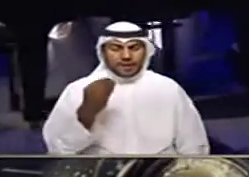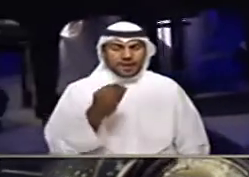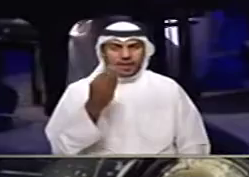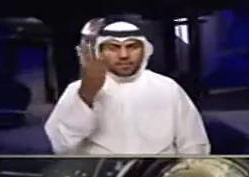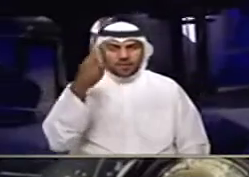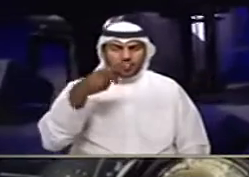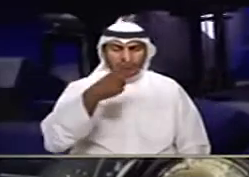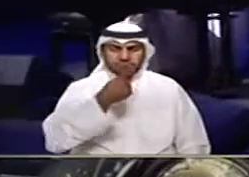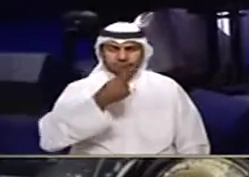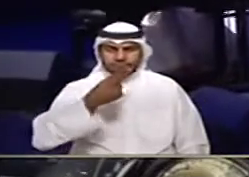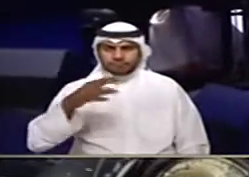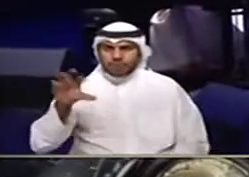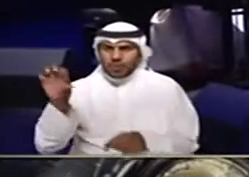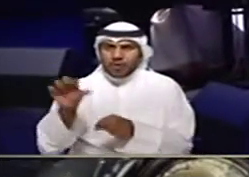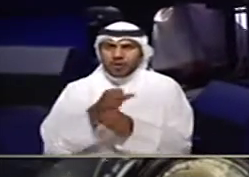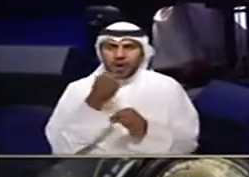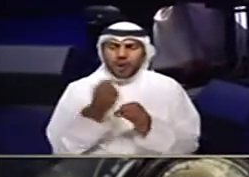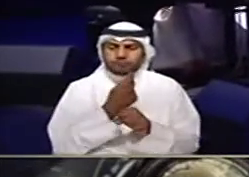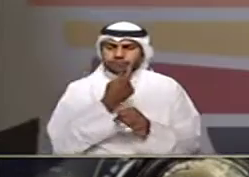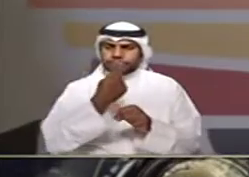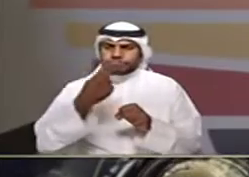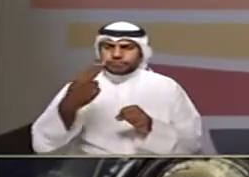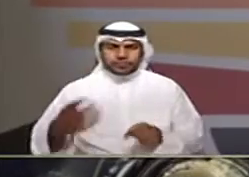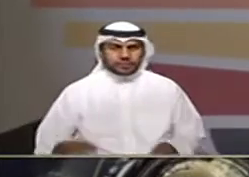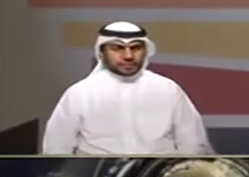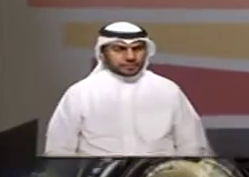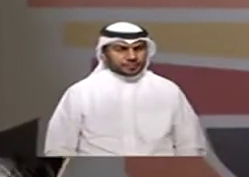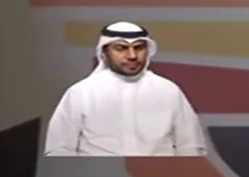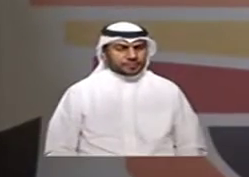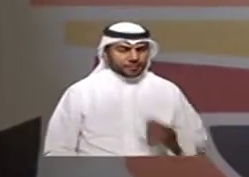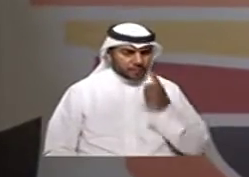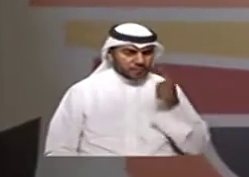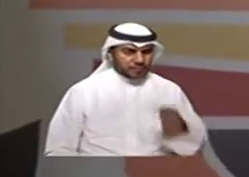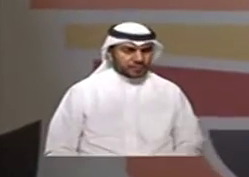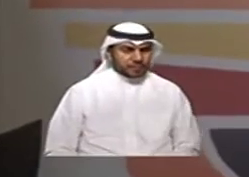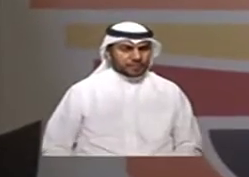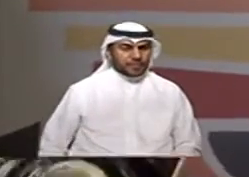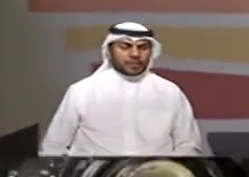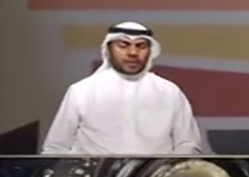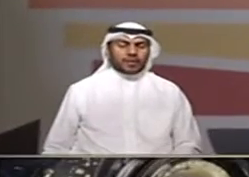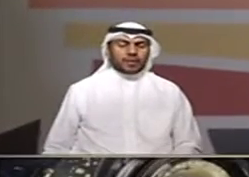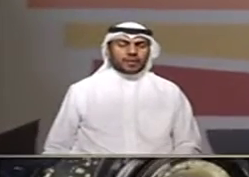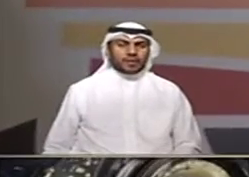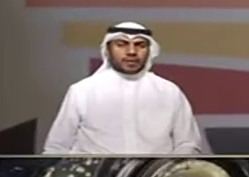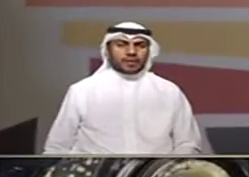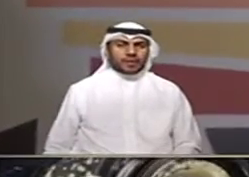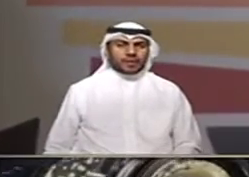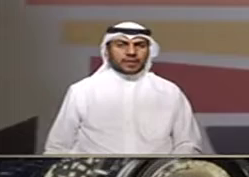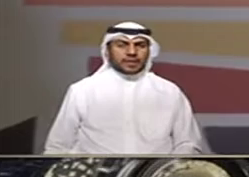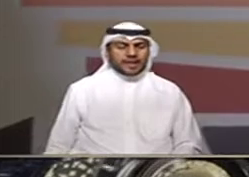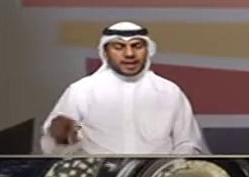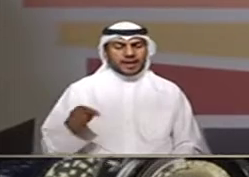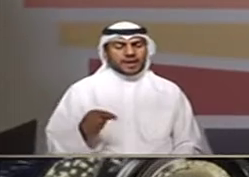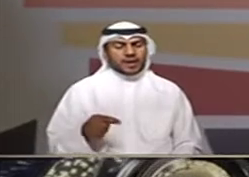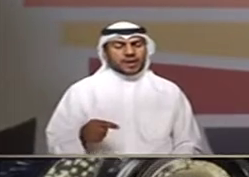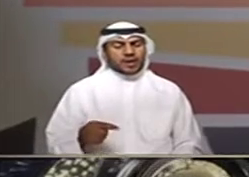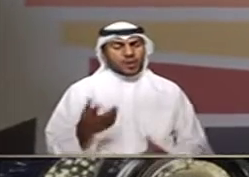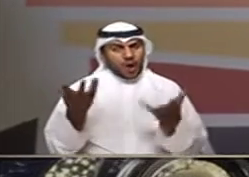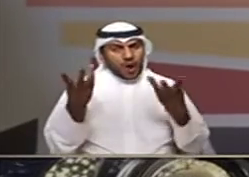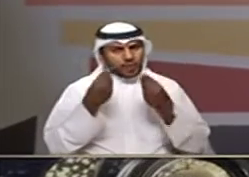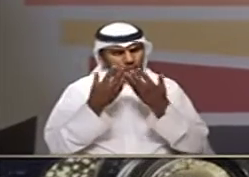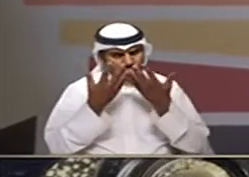عمل تناسب مختلف فئات المجتمع. لدينا هذا العام عدد أكبر من كل الأعوام السابقة.